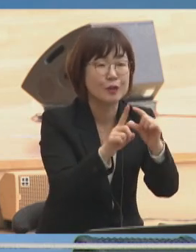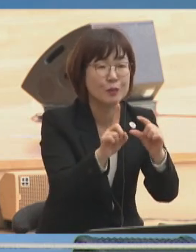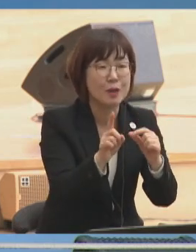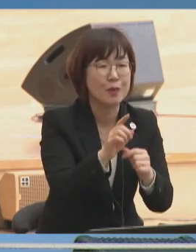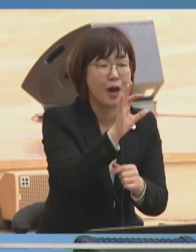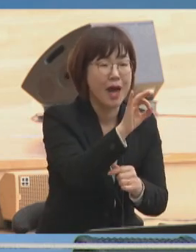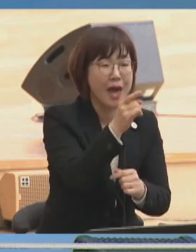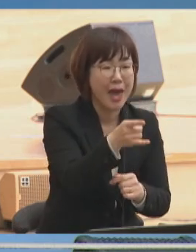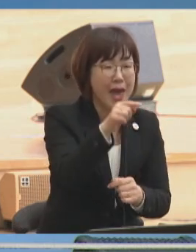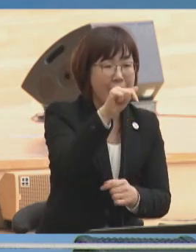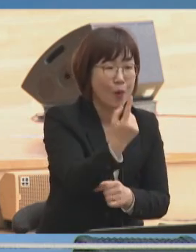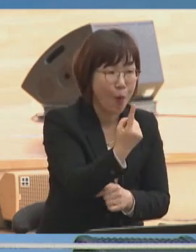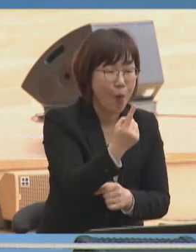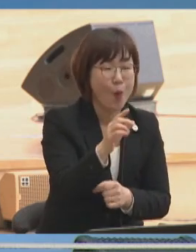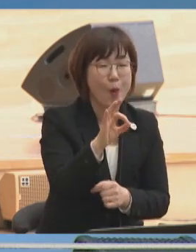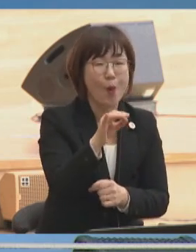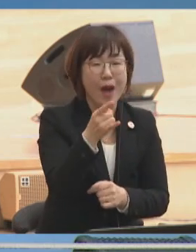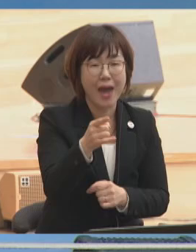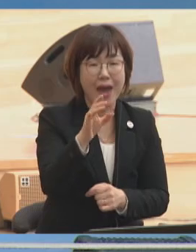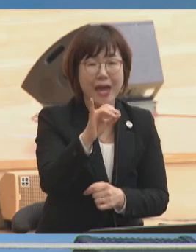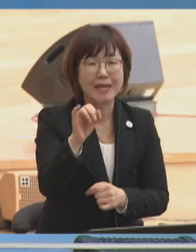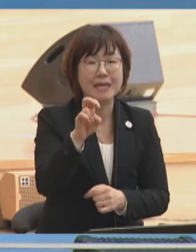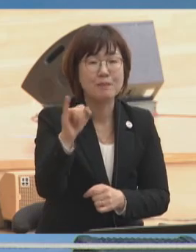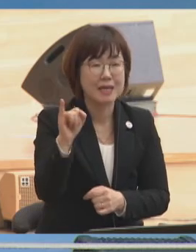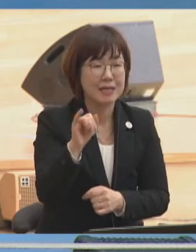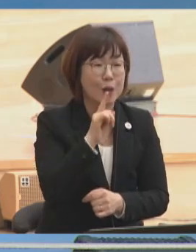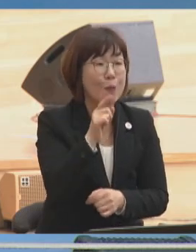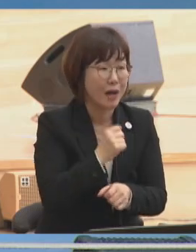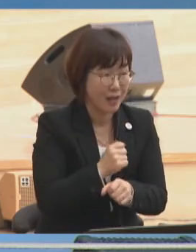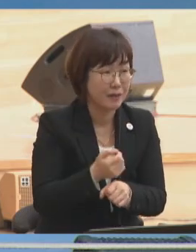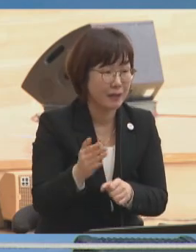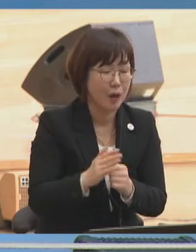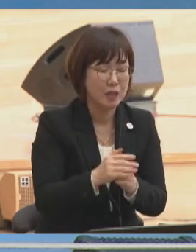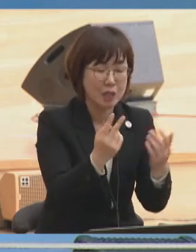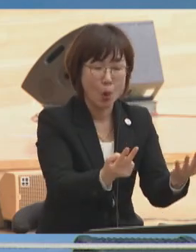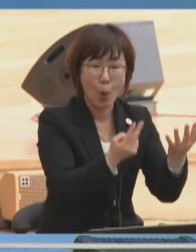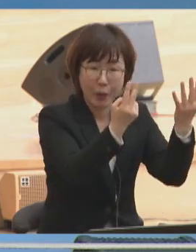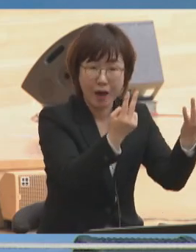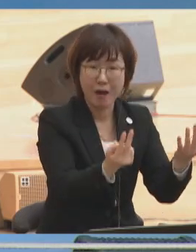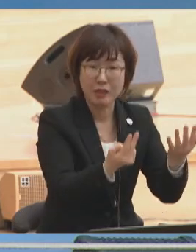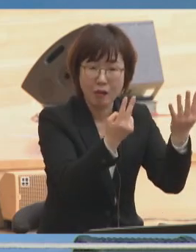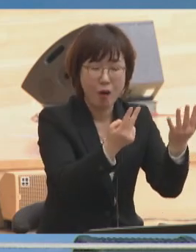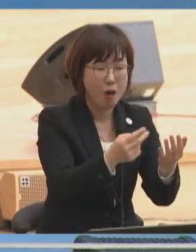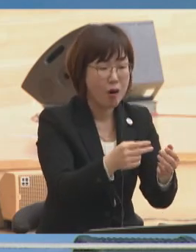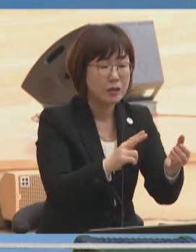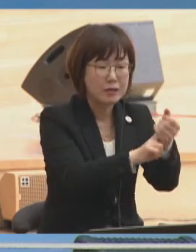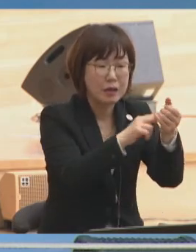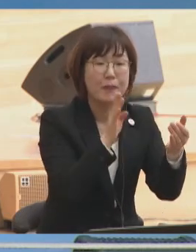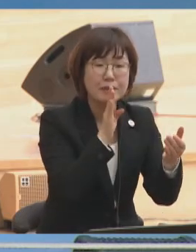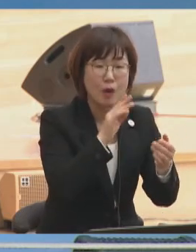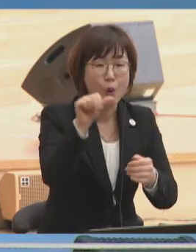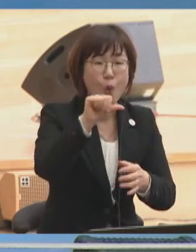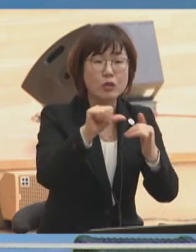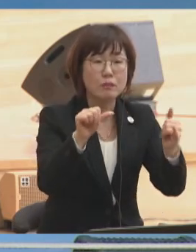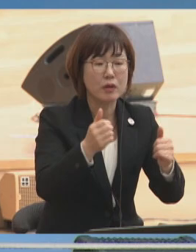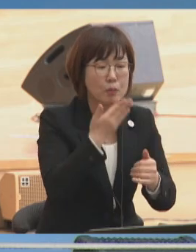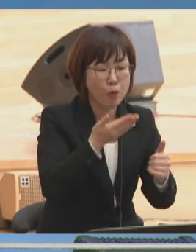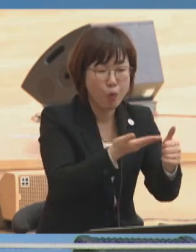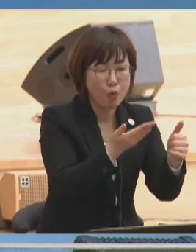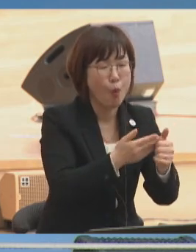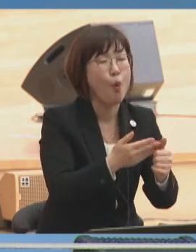무엇 무엇이다라는 거죠. 그러니까 오병이어는 뭐냐? 기적 맞죠? 표적 맞아요. 5,000명을 먹이셨으니까.